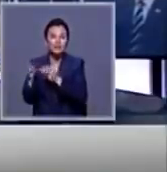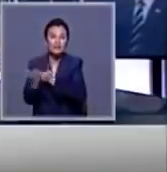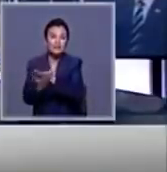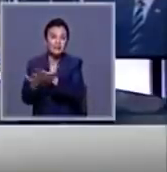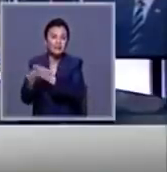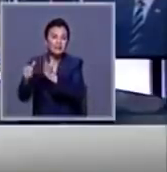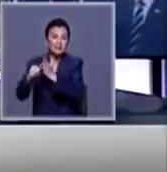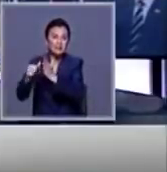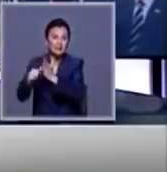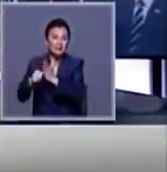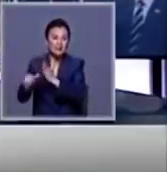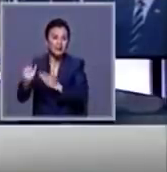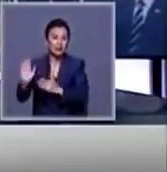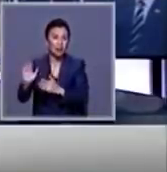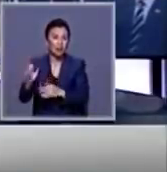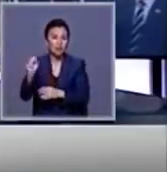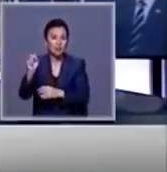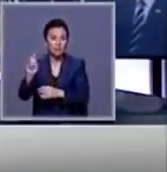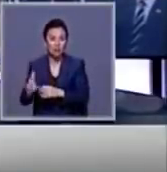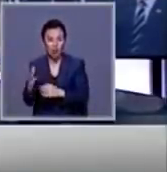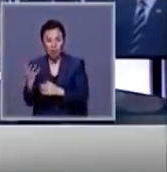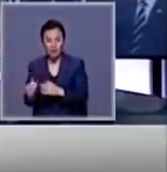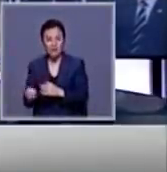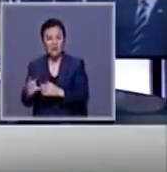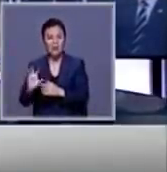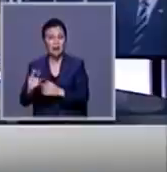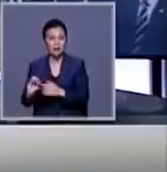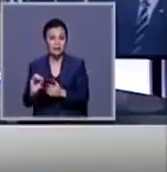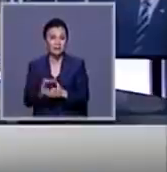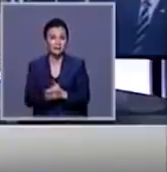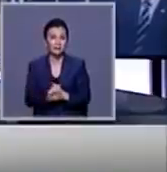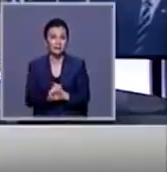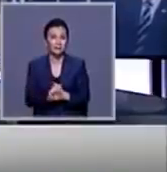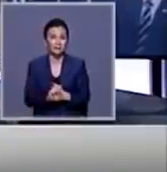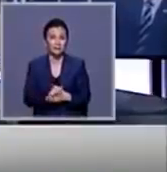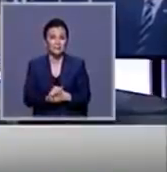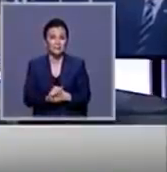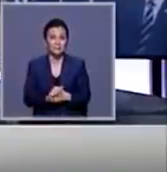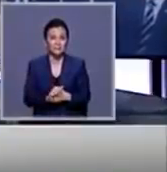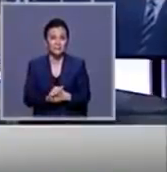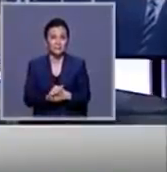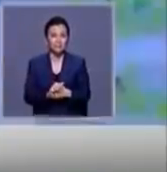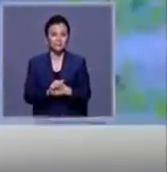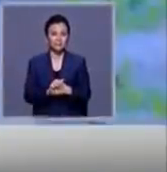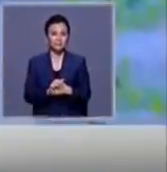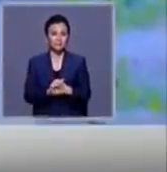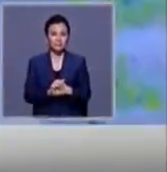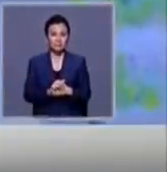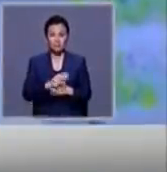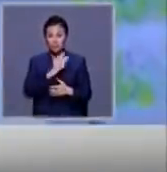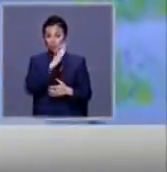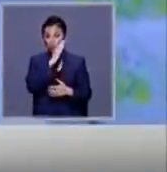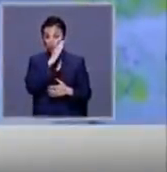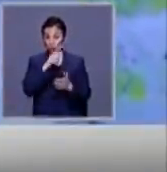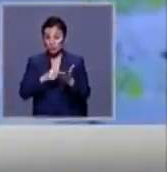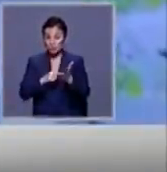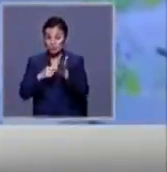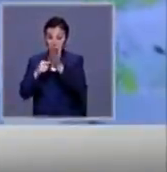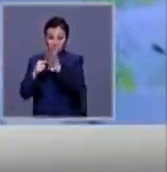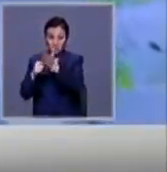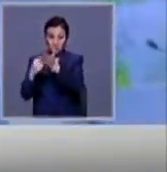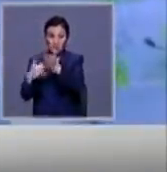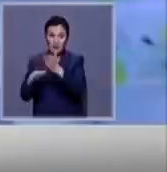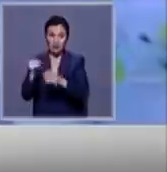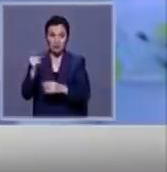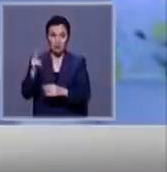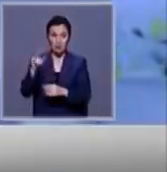สอบอ๋อเพราะว่าเขาถือว่ามีสำรองอีก50 ใช่เขาสอยเองแต่ว่าทีนี้ประเด็นก็คือว่าไอ้ตอนที่ส่งเนี่ย